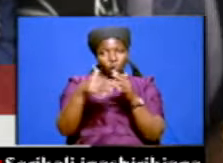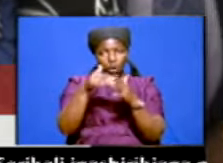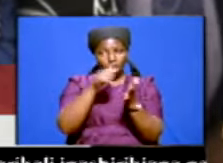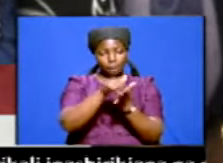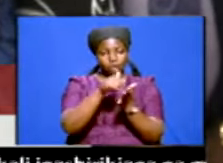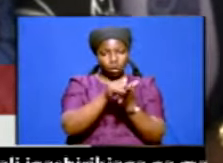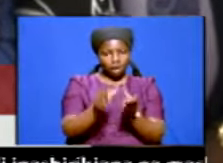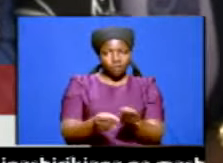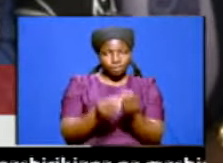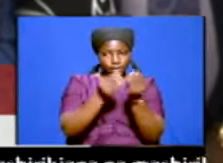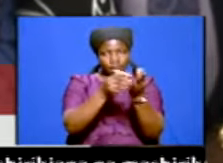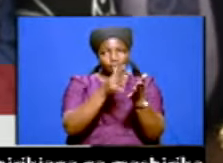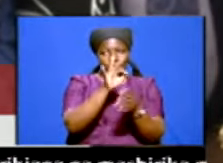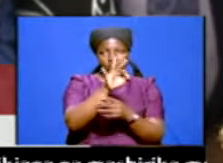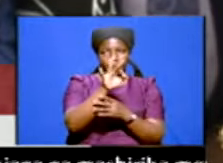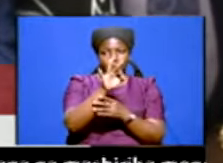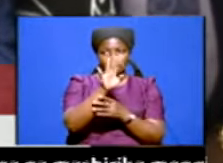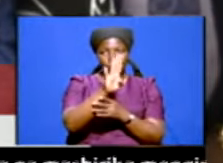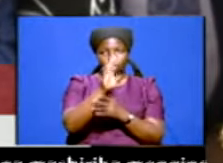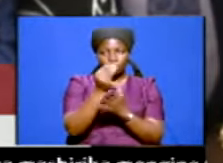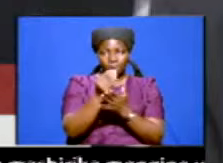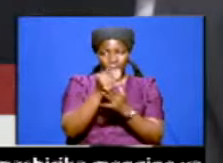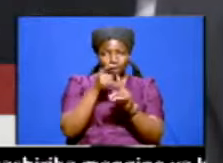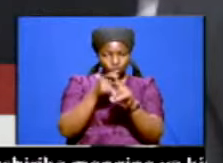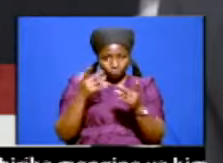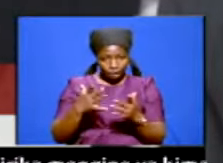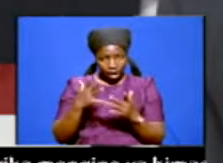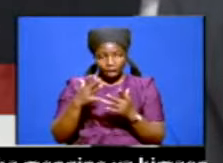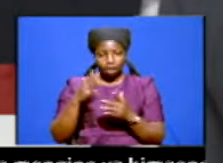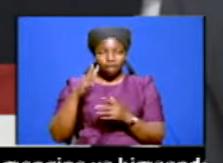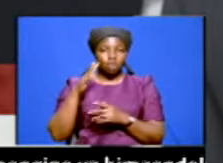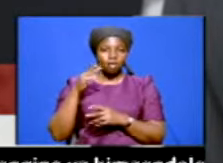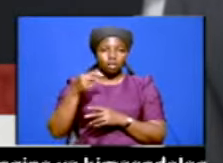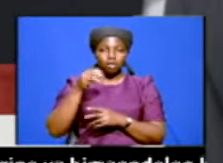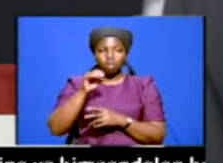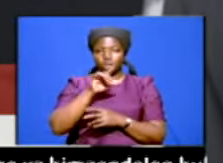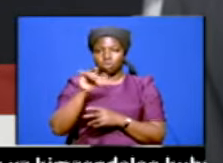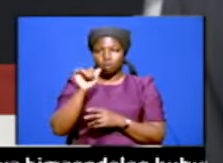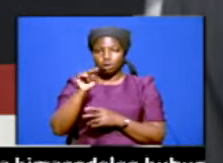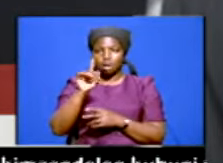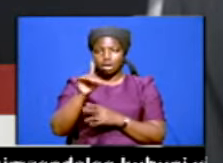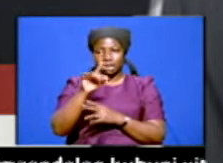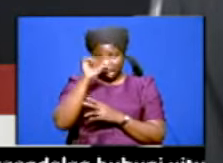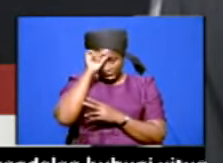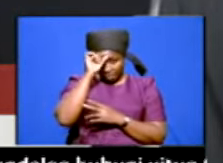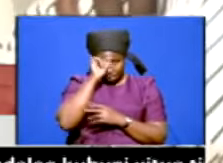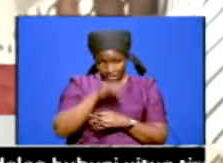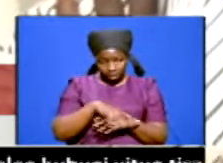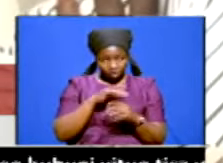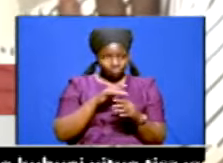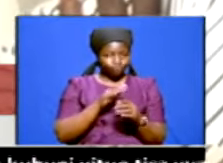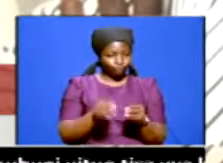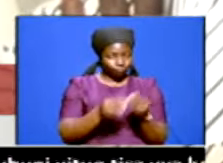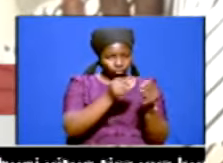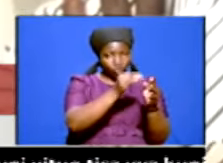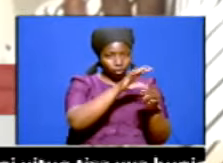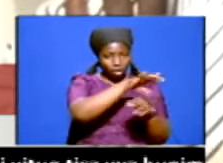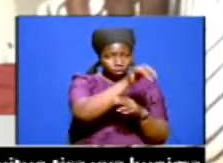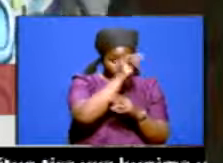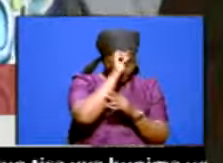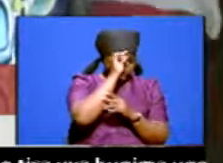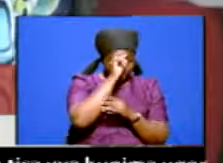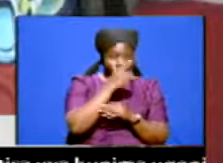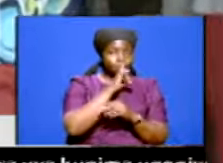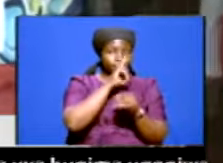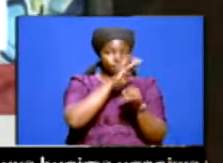wa shilingi bilioni 3 kutoka kwa serikali ya Uholanzi, kwa serikali ya kaunti hiyo ikiahidi kubuni hazina kiasi sawia cha